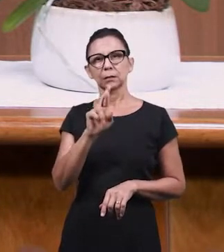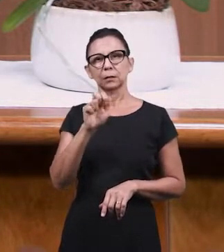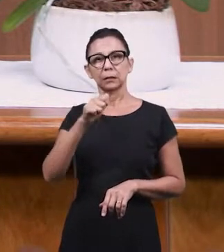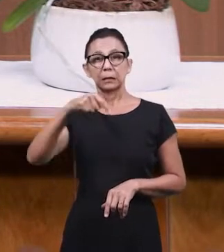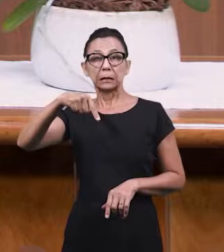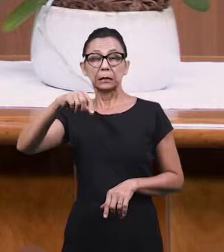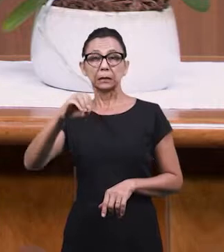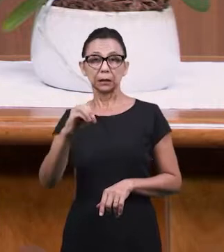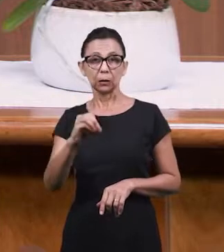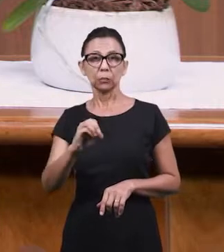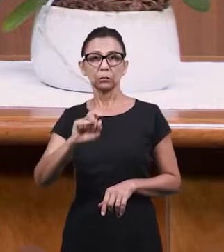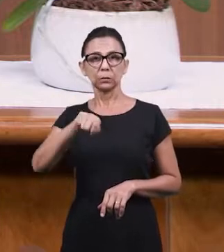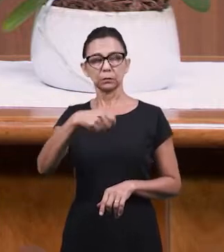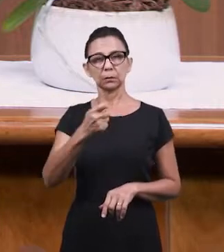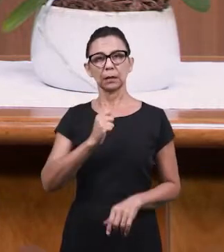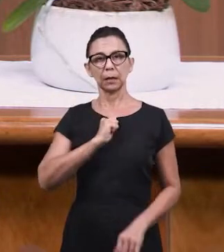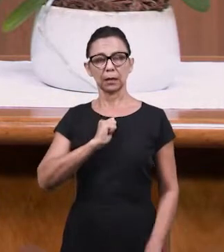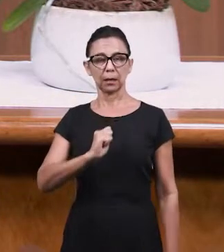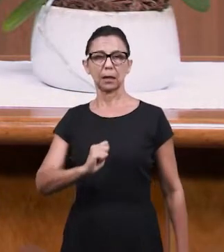Qu'est-ce qui s'est passé?